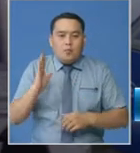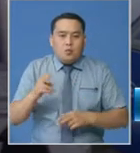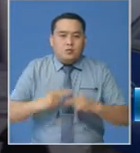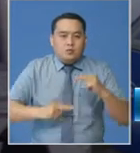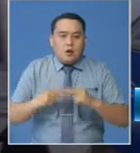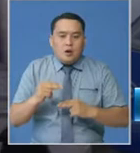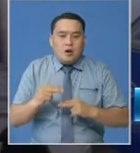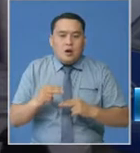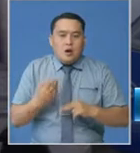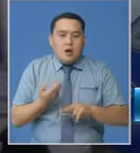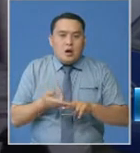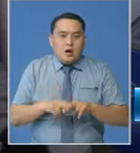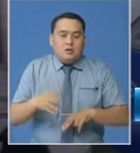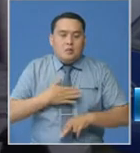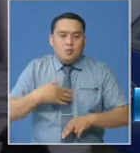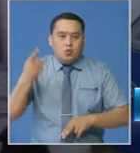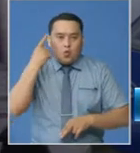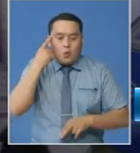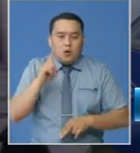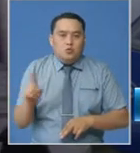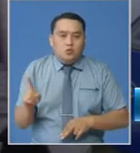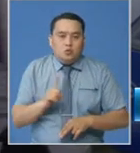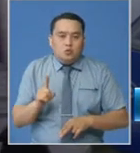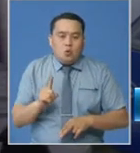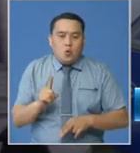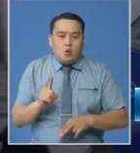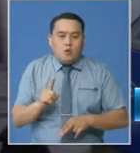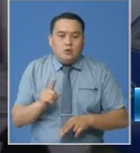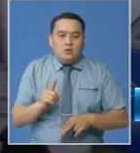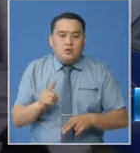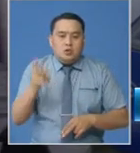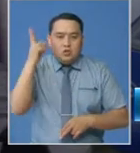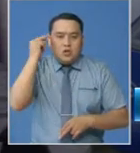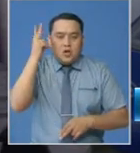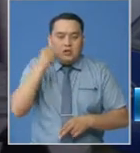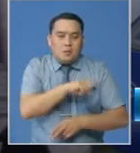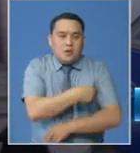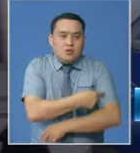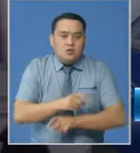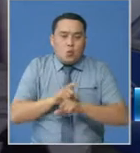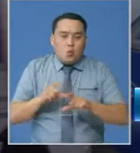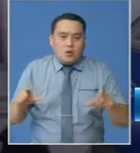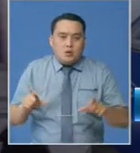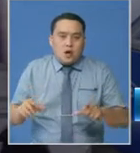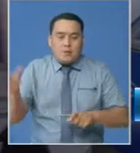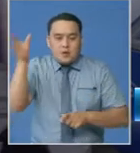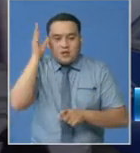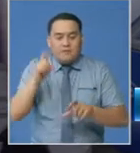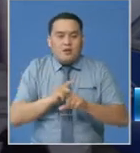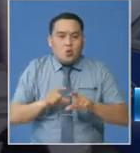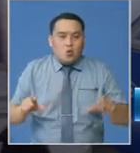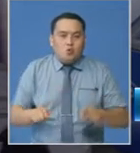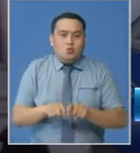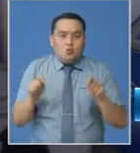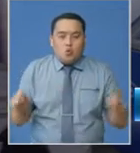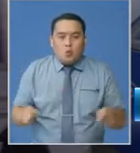по доступностью. И я так думаю, что сегодня увеличится количество наших медицинских учреждений, образовательных учреждений, где будет